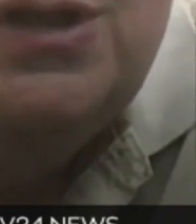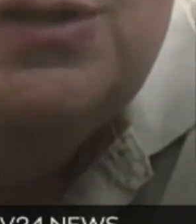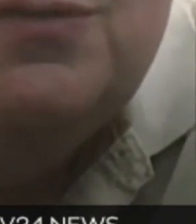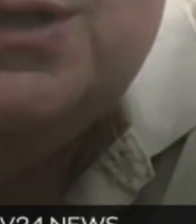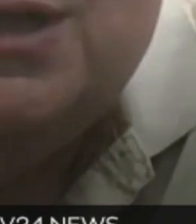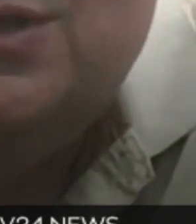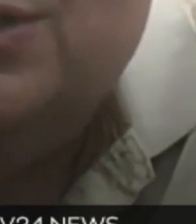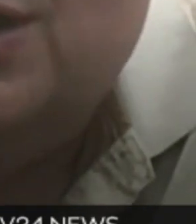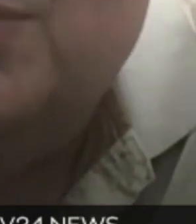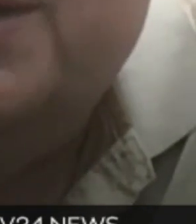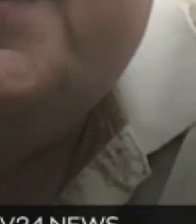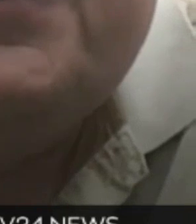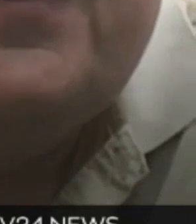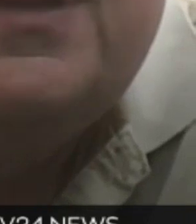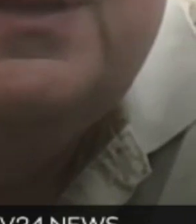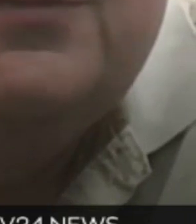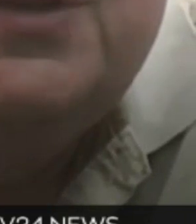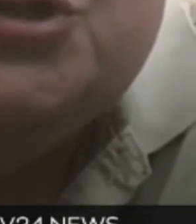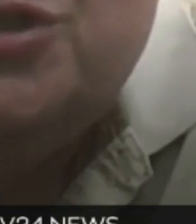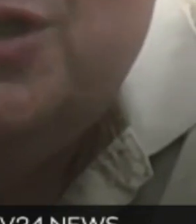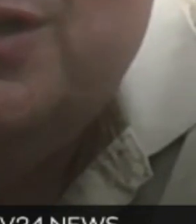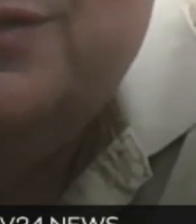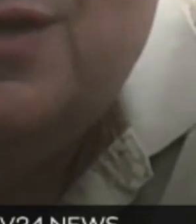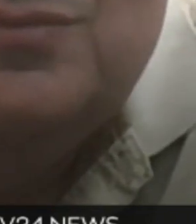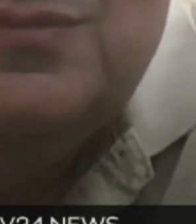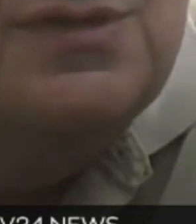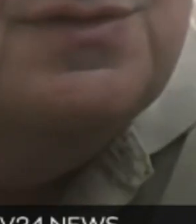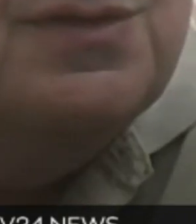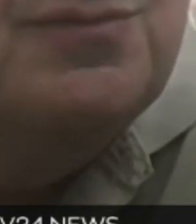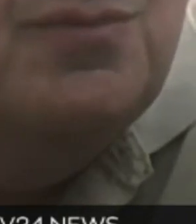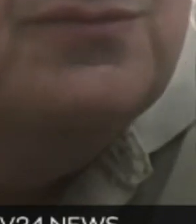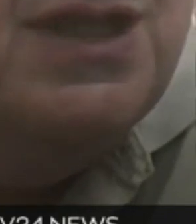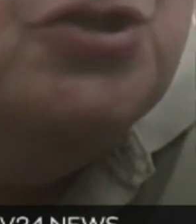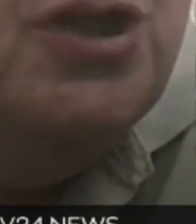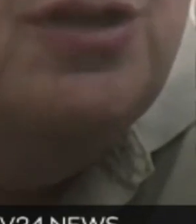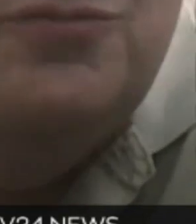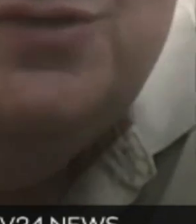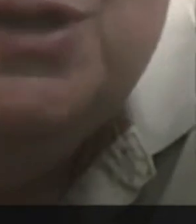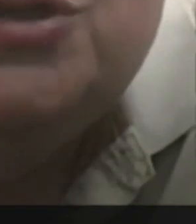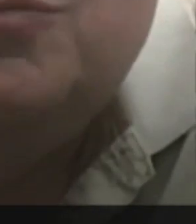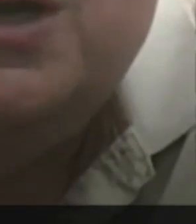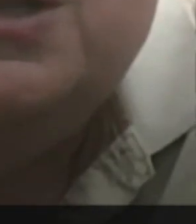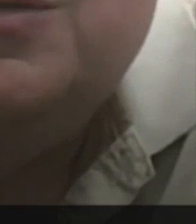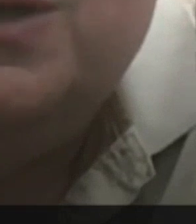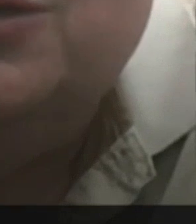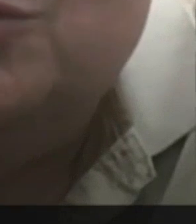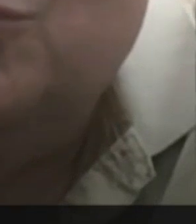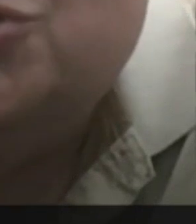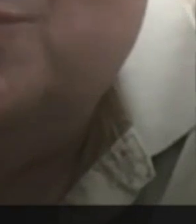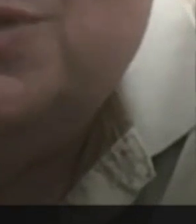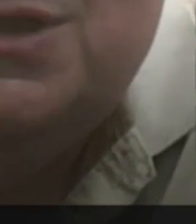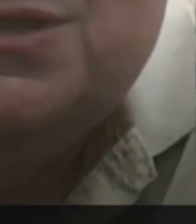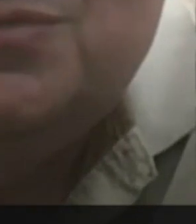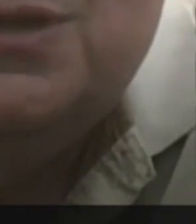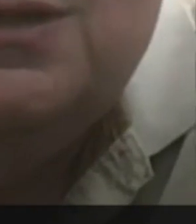просят не надевать какие-то там внешние там значки, внешние маркеры, по которым